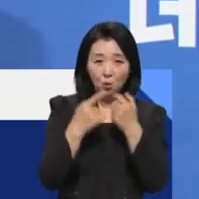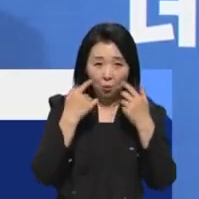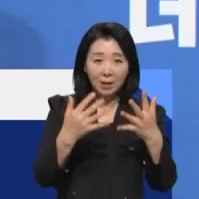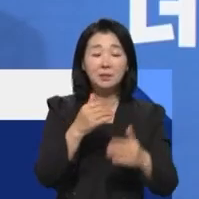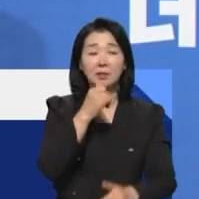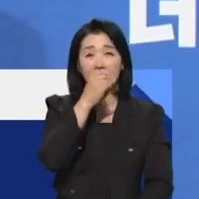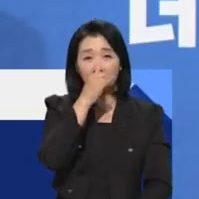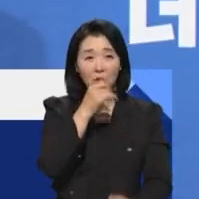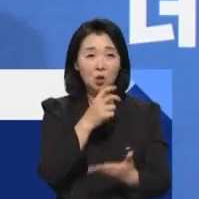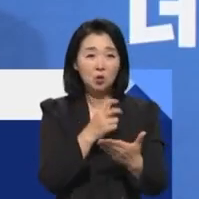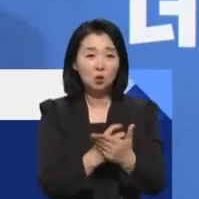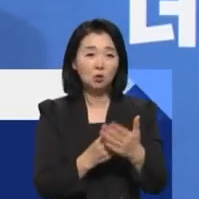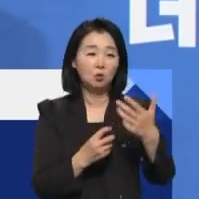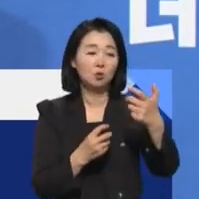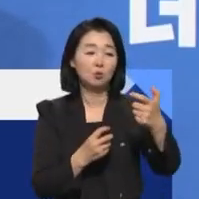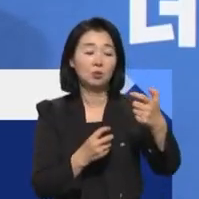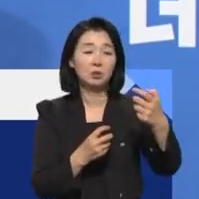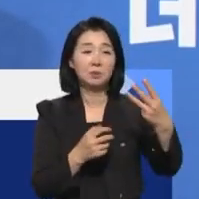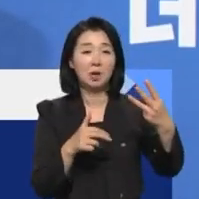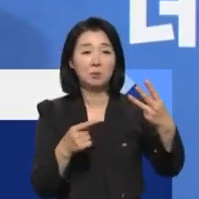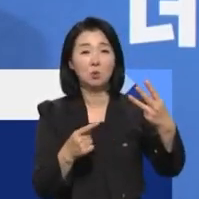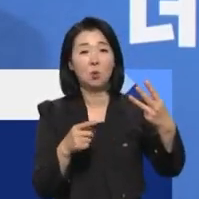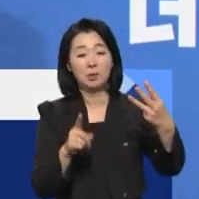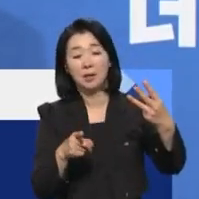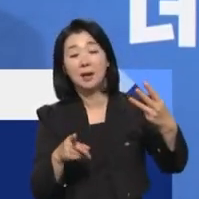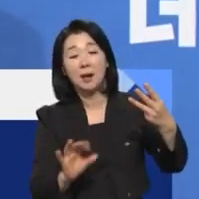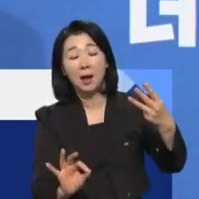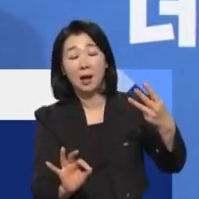23조 제1항 6호 및 당헌